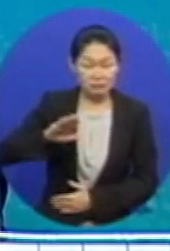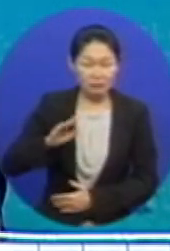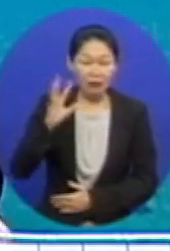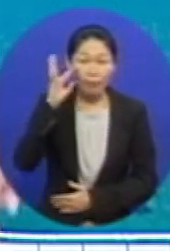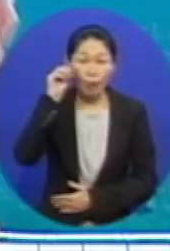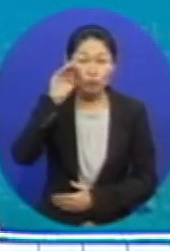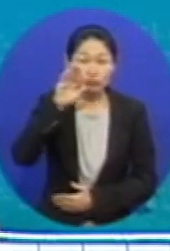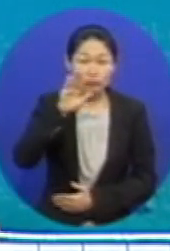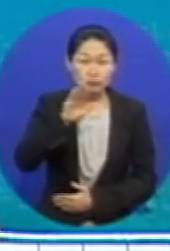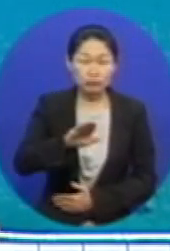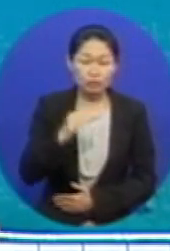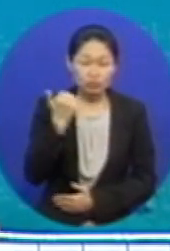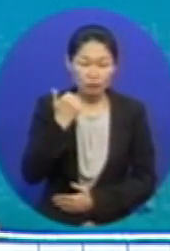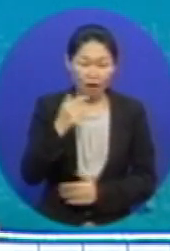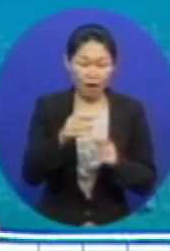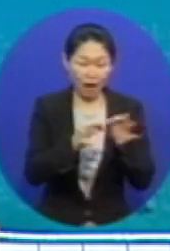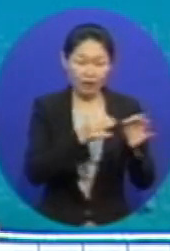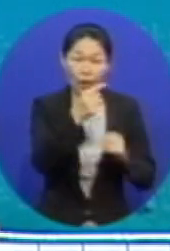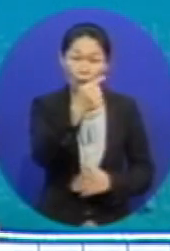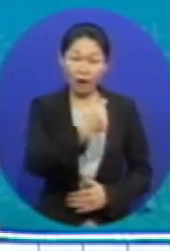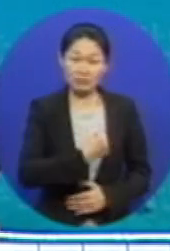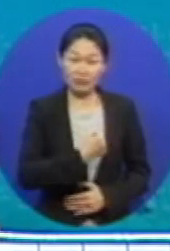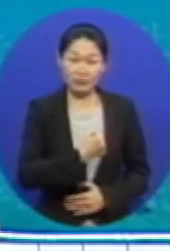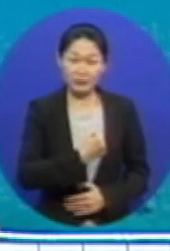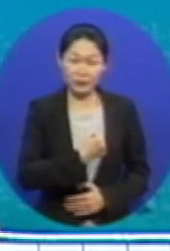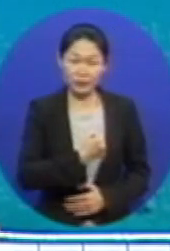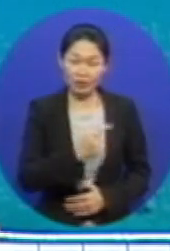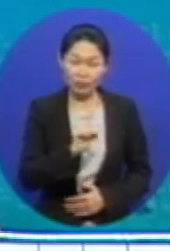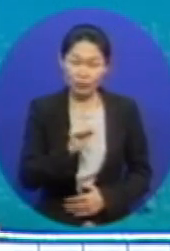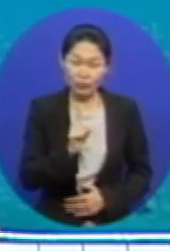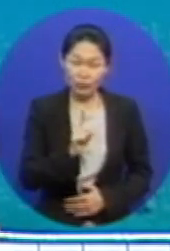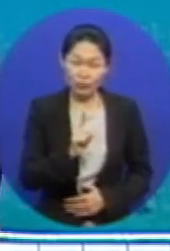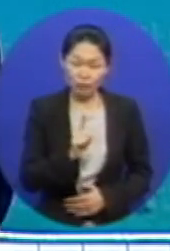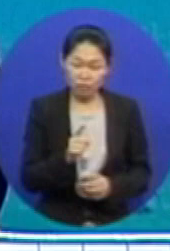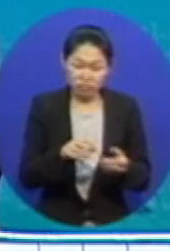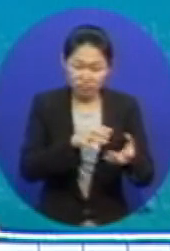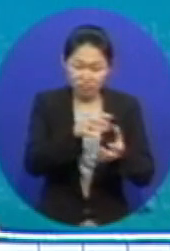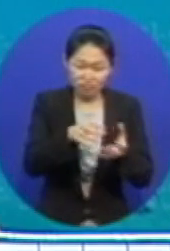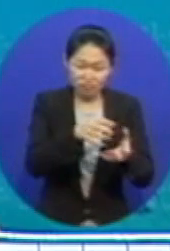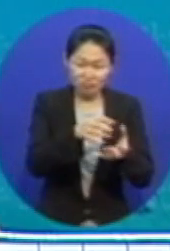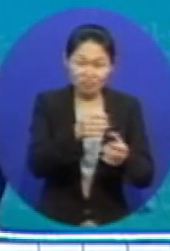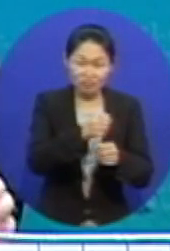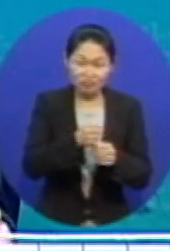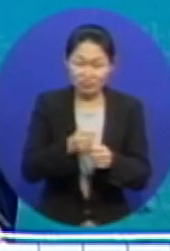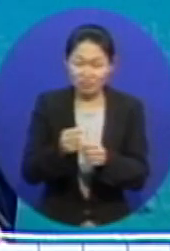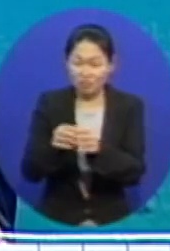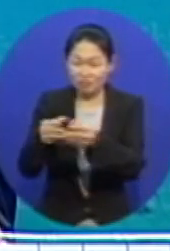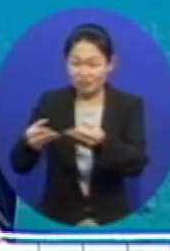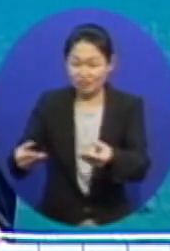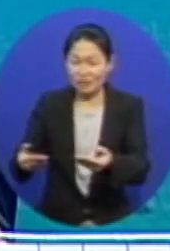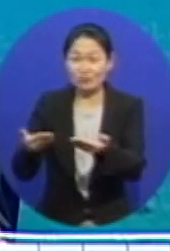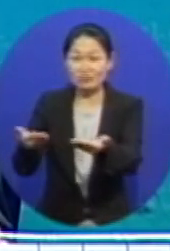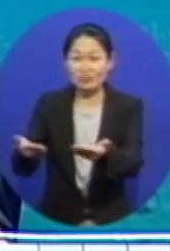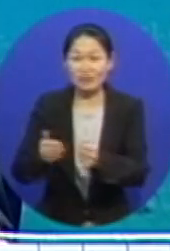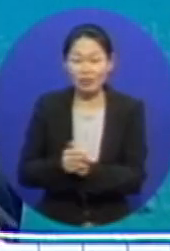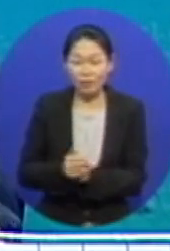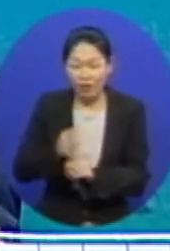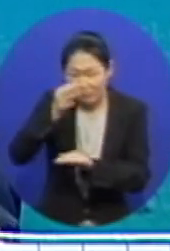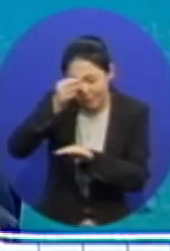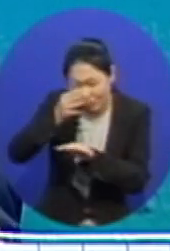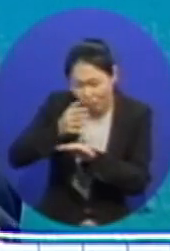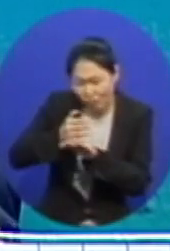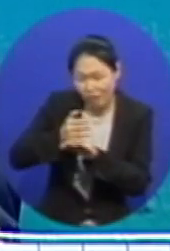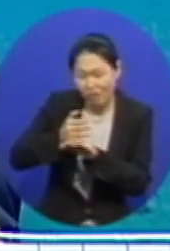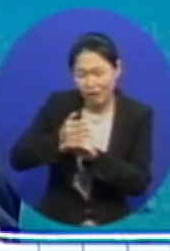뒤에 누가 가게를 와서 뭘 꾸린 걸 가지고 풀어 놓으면서 죄송하다고